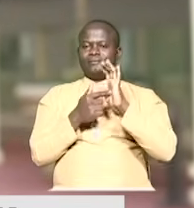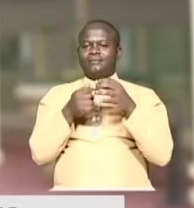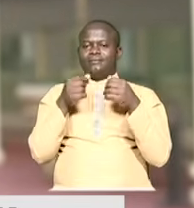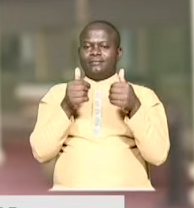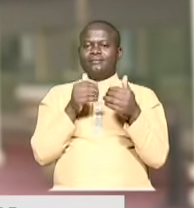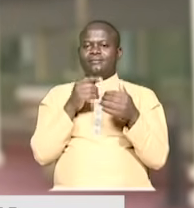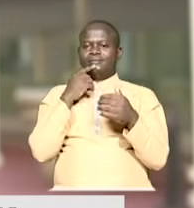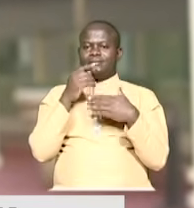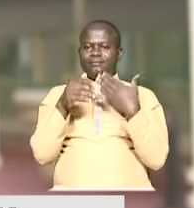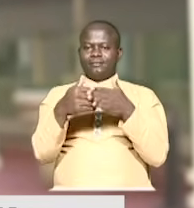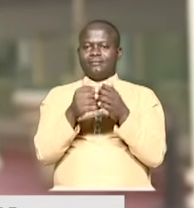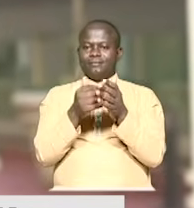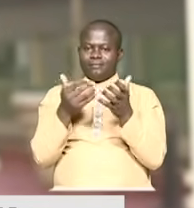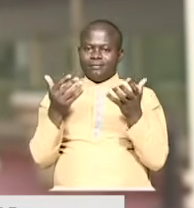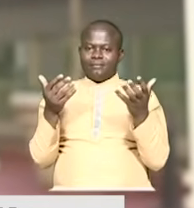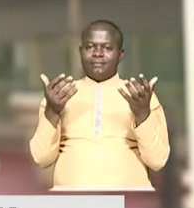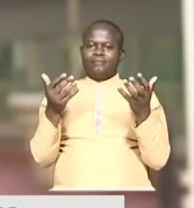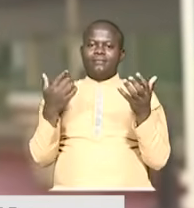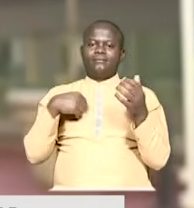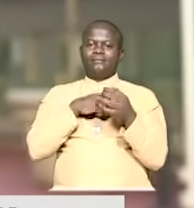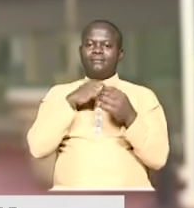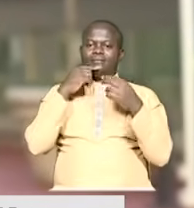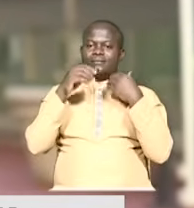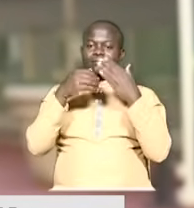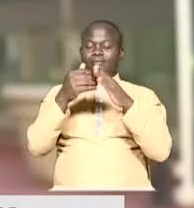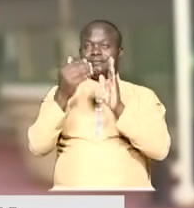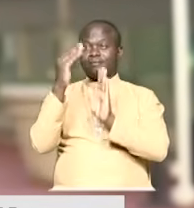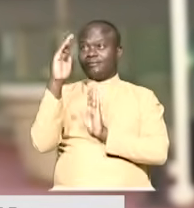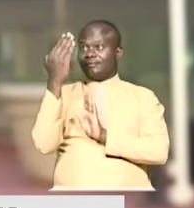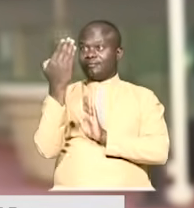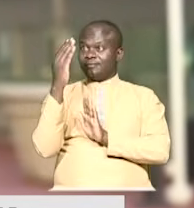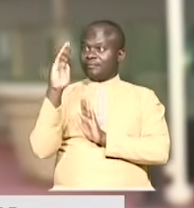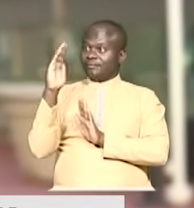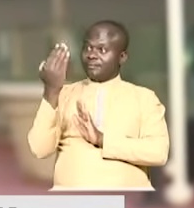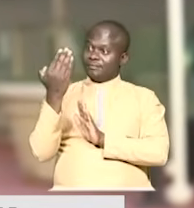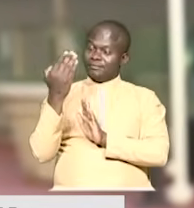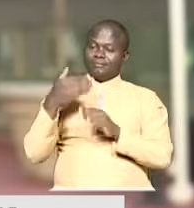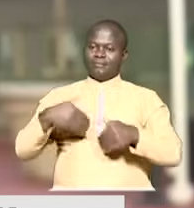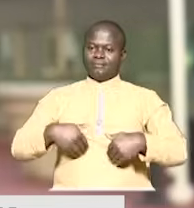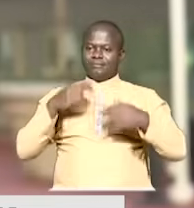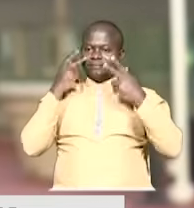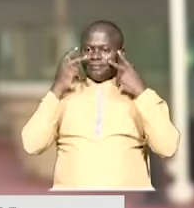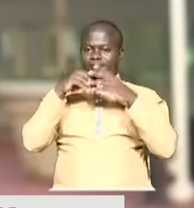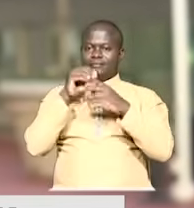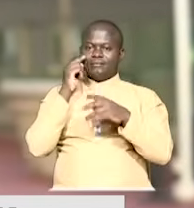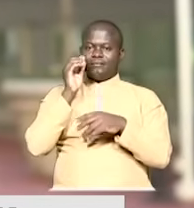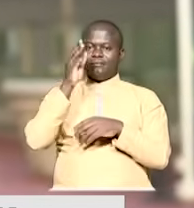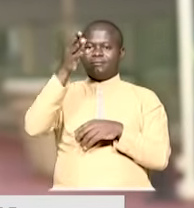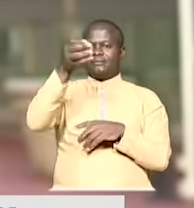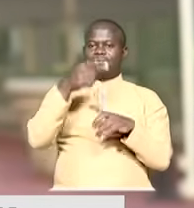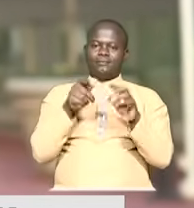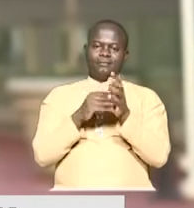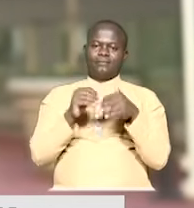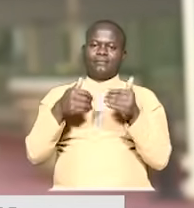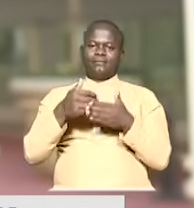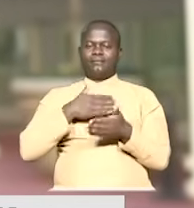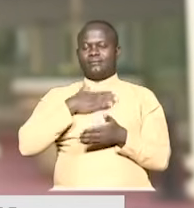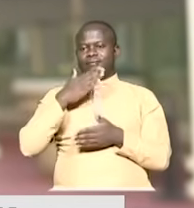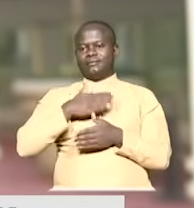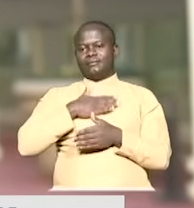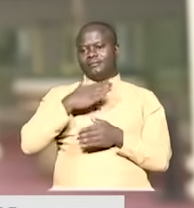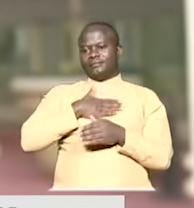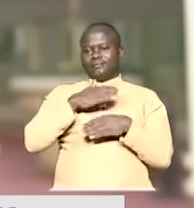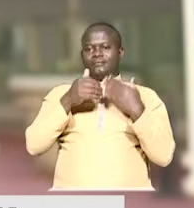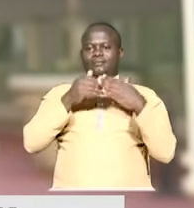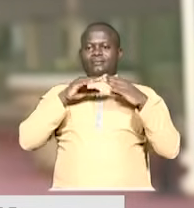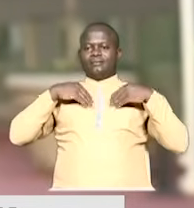muri twabwa ko ari muri nkamera urubyiruko rwirebamo rukabonejo hazaza kandi turishima yuko